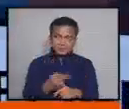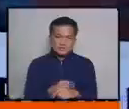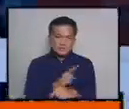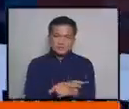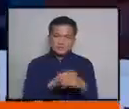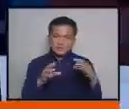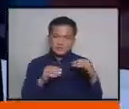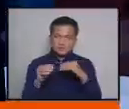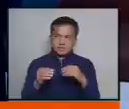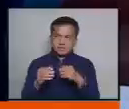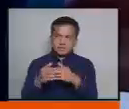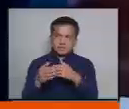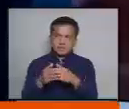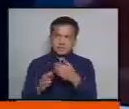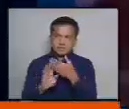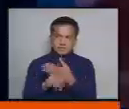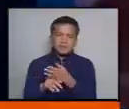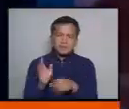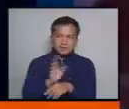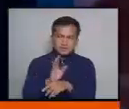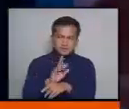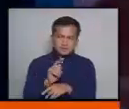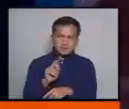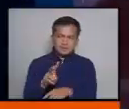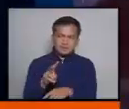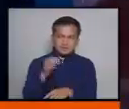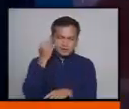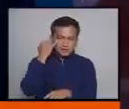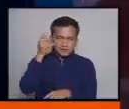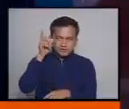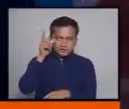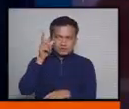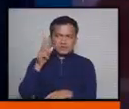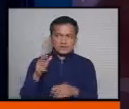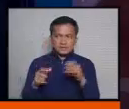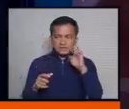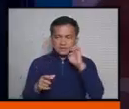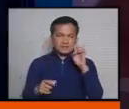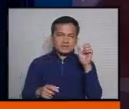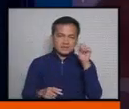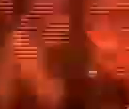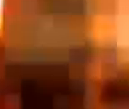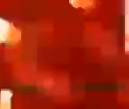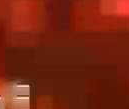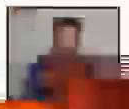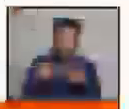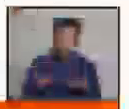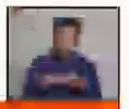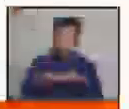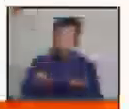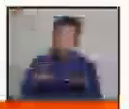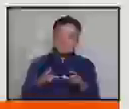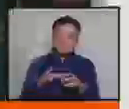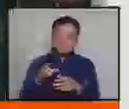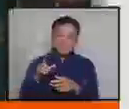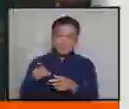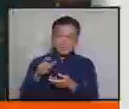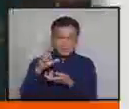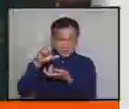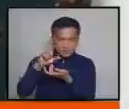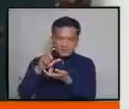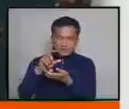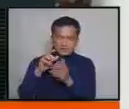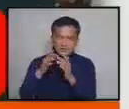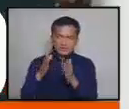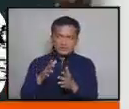Umiitindi ang usap-usapang nalalapit ng pagbabalik pelikula at telebisyon na John Lloyd Cruz at Ellen Adarna. Ito'y matapos kumalat ang kuha ng isang netizen